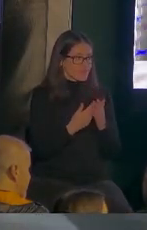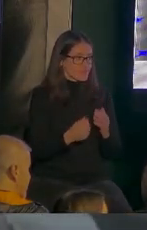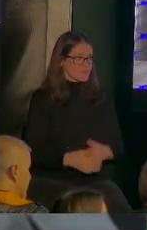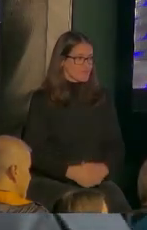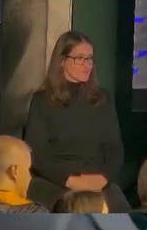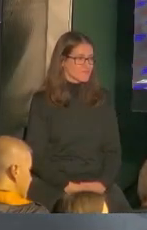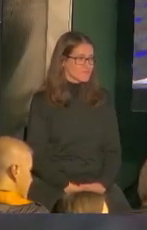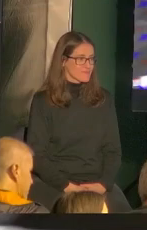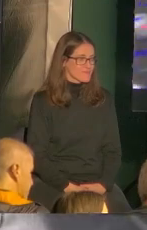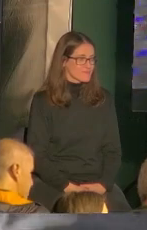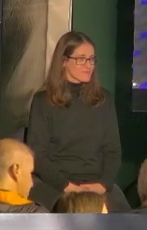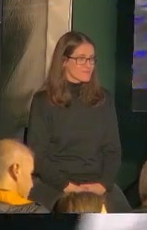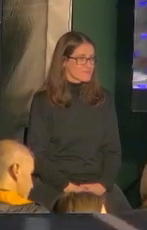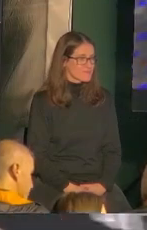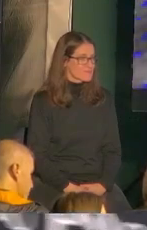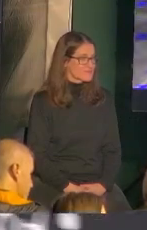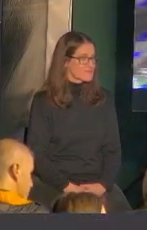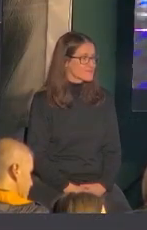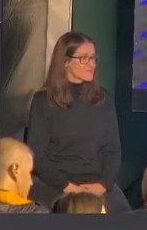degustar.